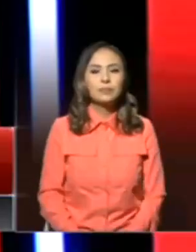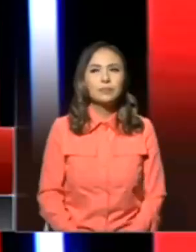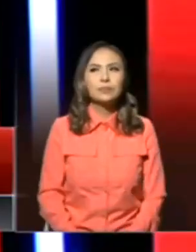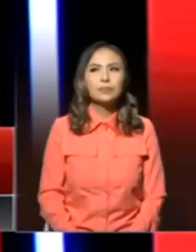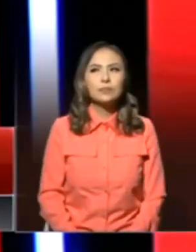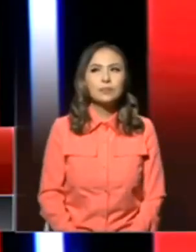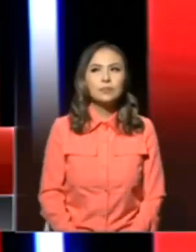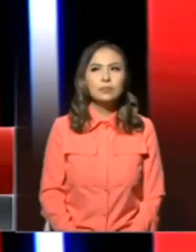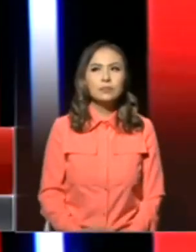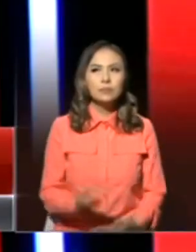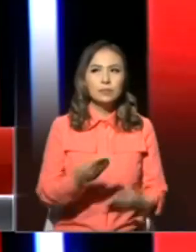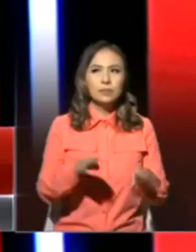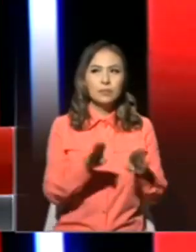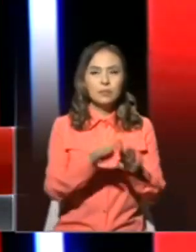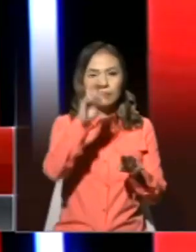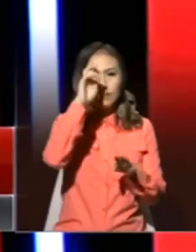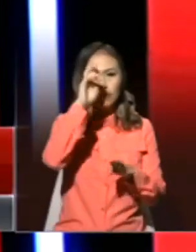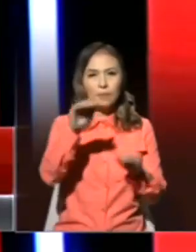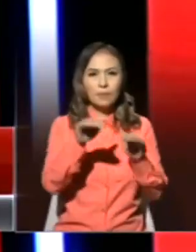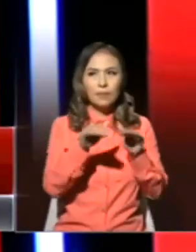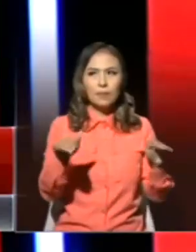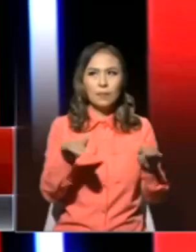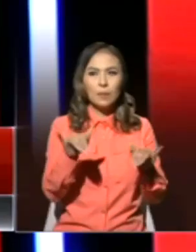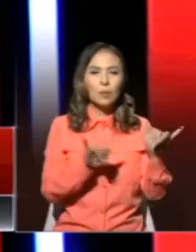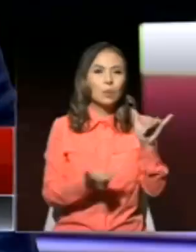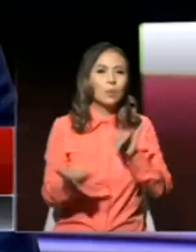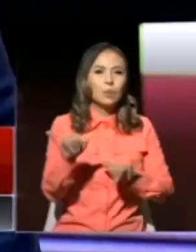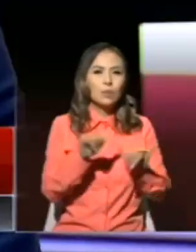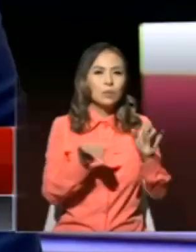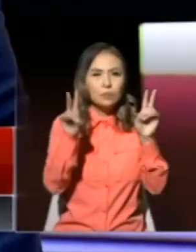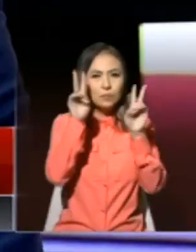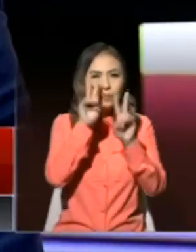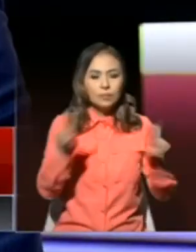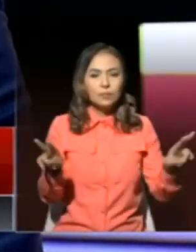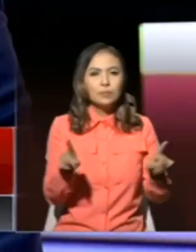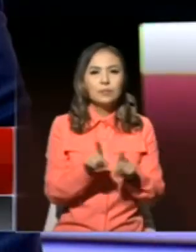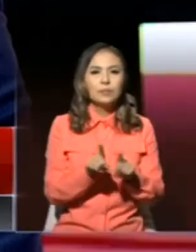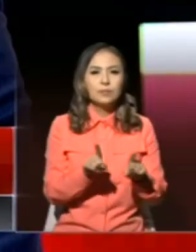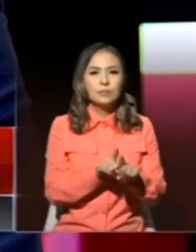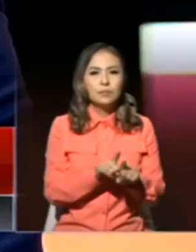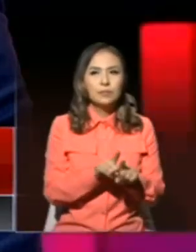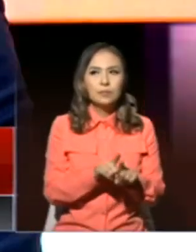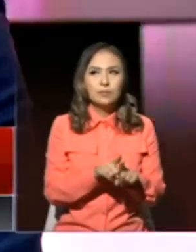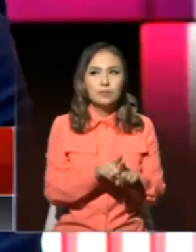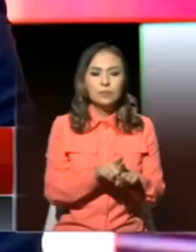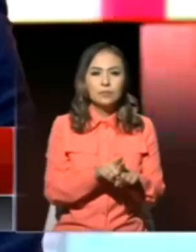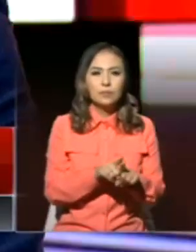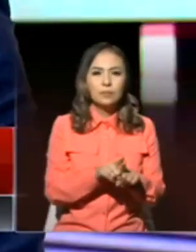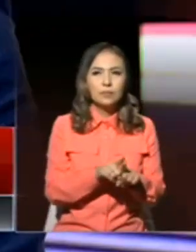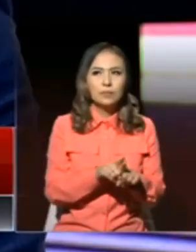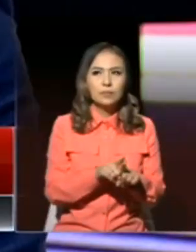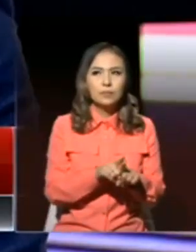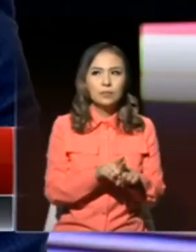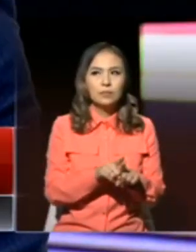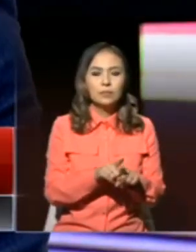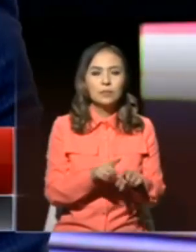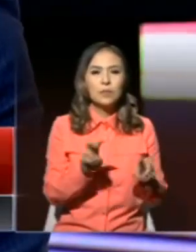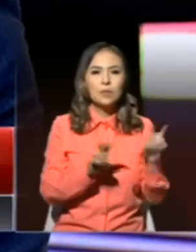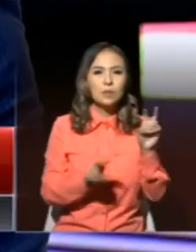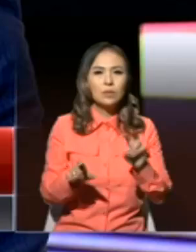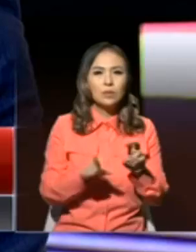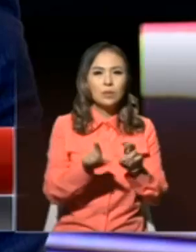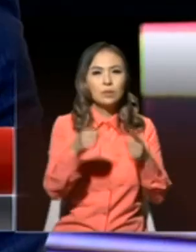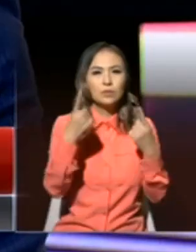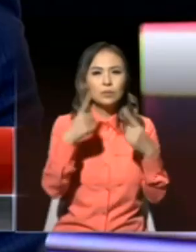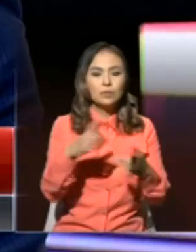мырза? Бұның өзін, яғни, мемлекет деңгейде адамдар адаспай тікелей маманына, сала иесіне баратын біз жол табуымыз керек. Іздеген адам